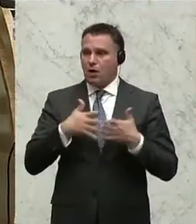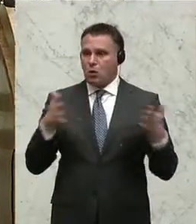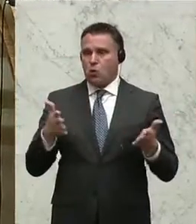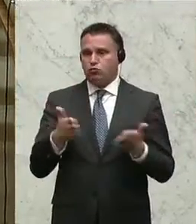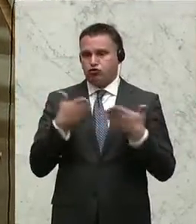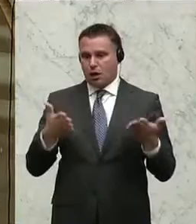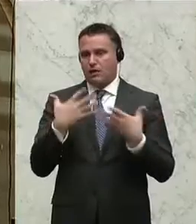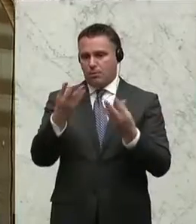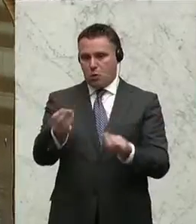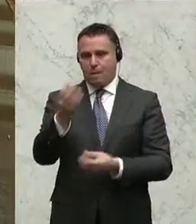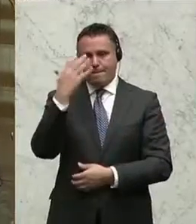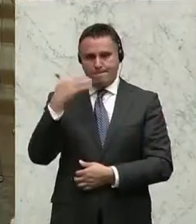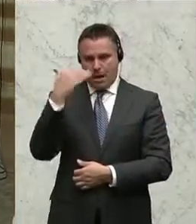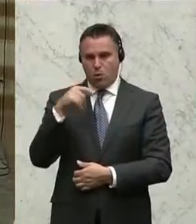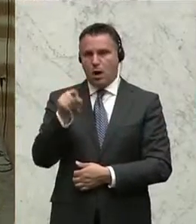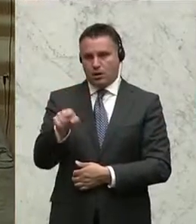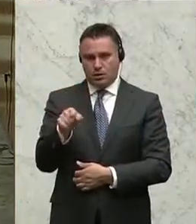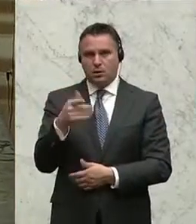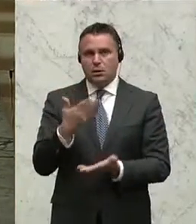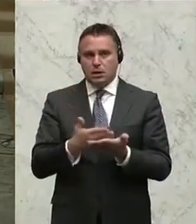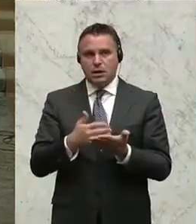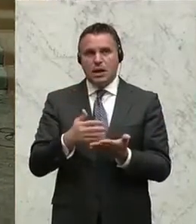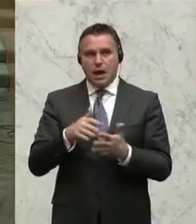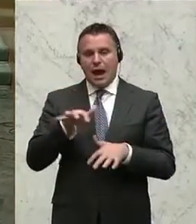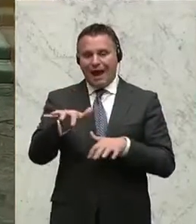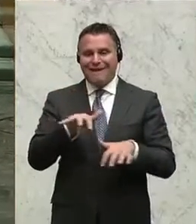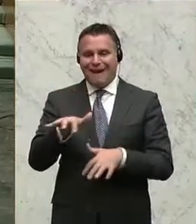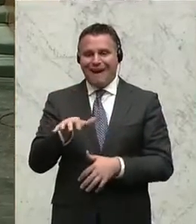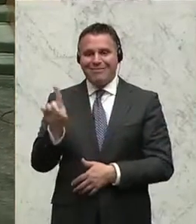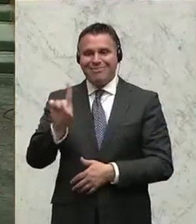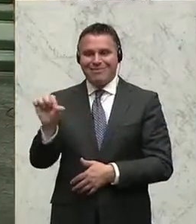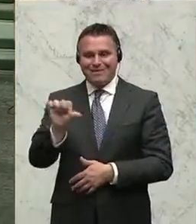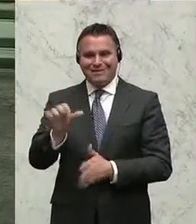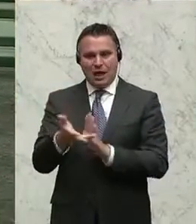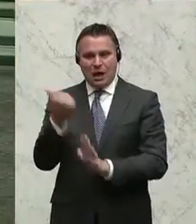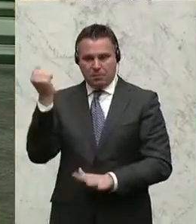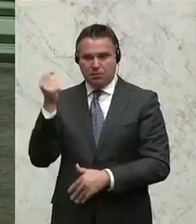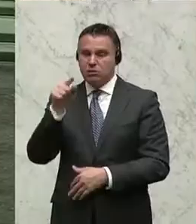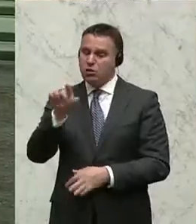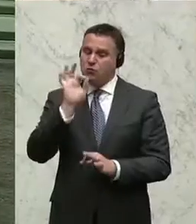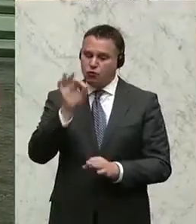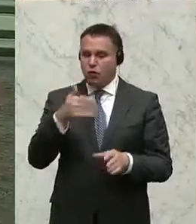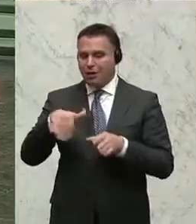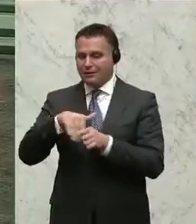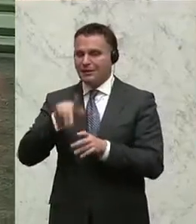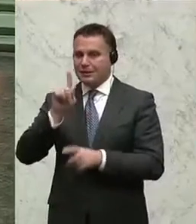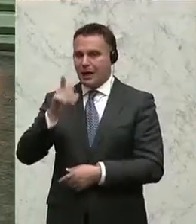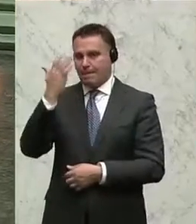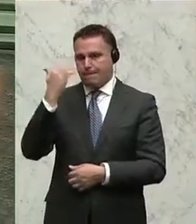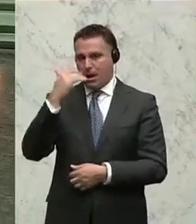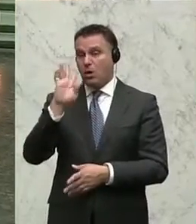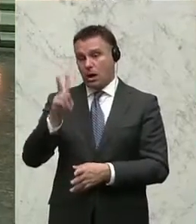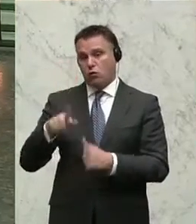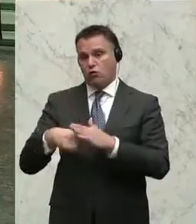entstanden. Mit diesem, wo der sogenannte Agrardiesel abgeschaffen worden ist, hätte man die Bauern ganz sehr gut damit unterstützen können. Und jetzt